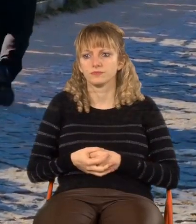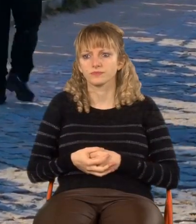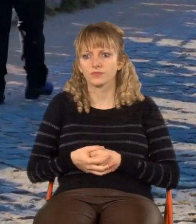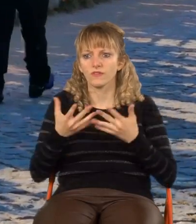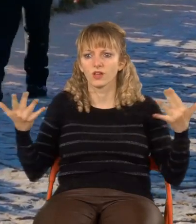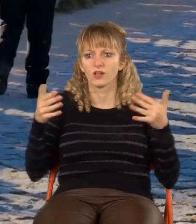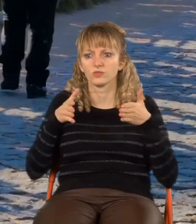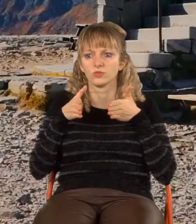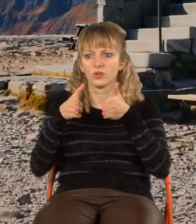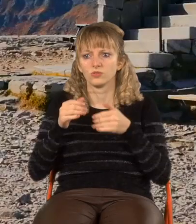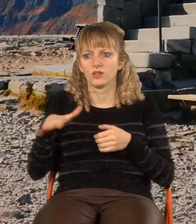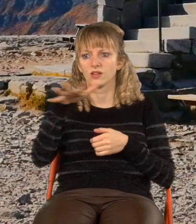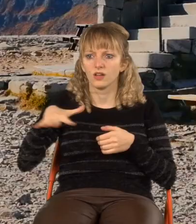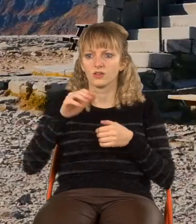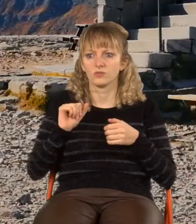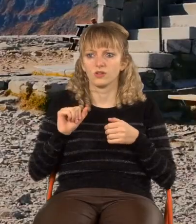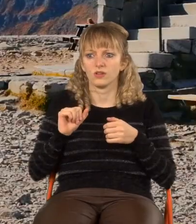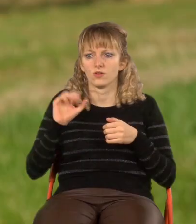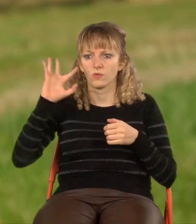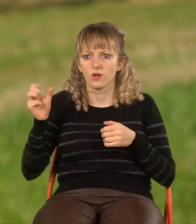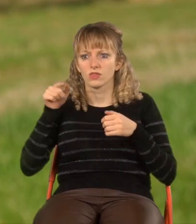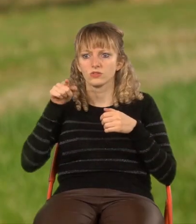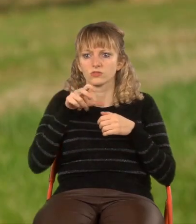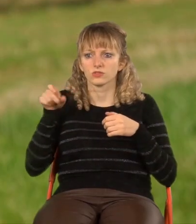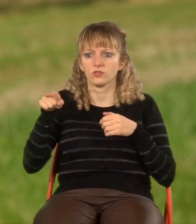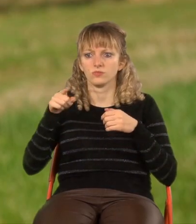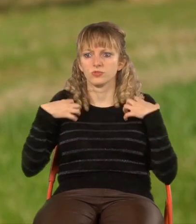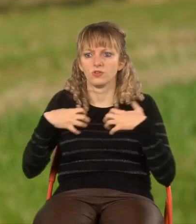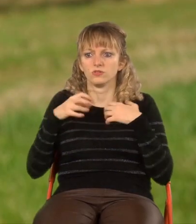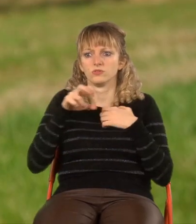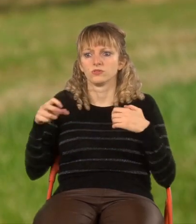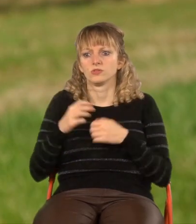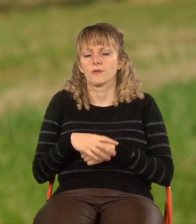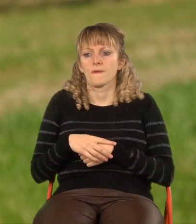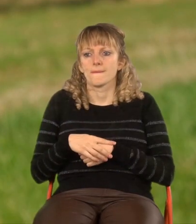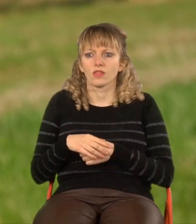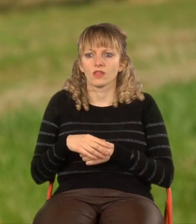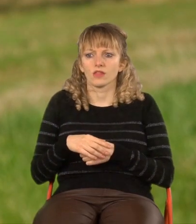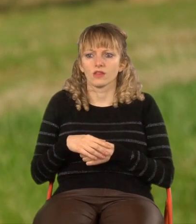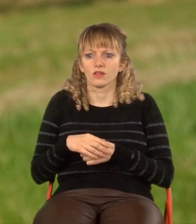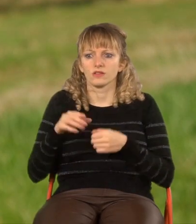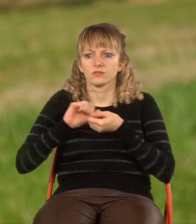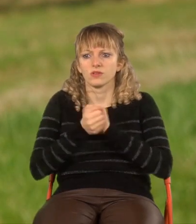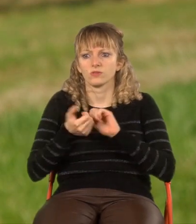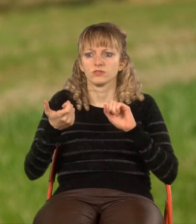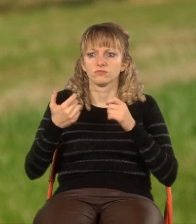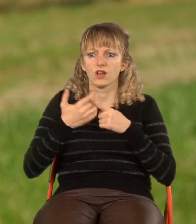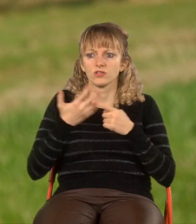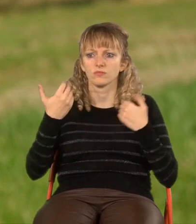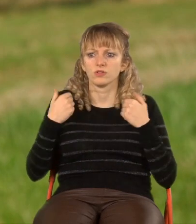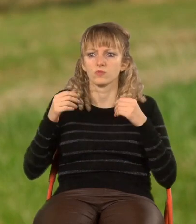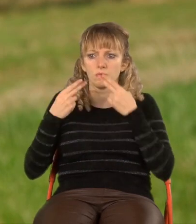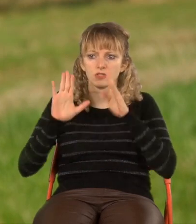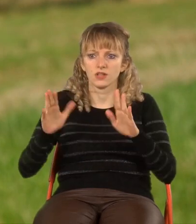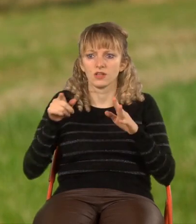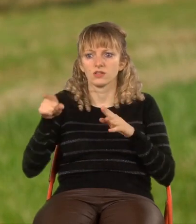powinny powstawać. Jest ambicją wielu gestorów terenów atrakcyjnych, czy to przyrodniczo,